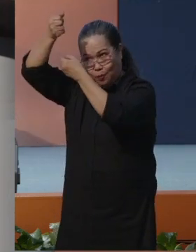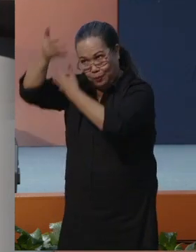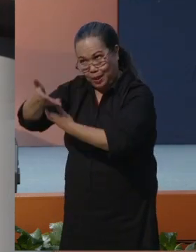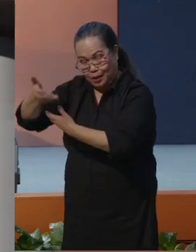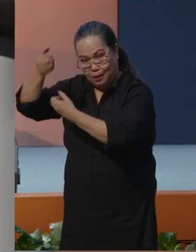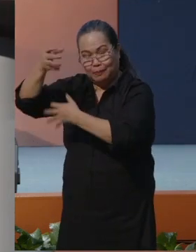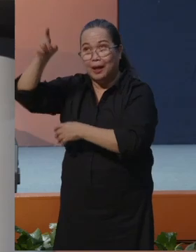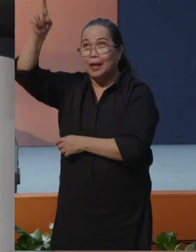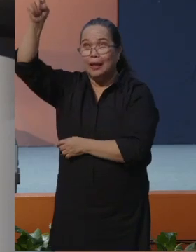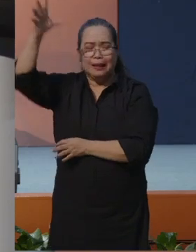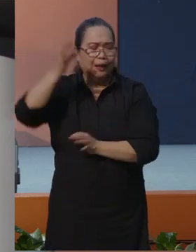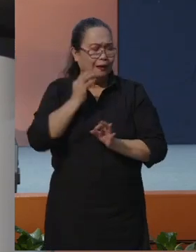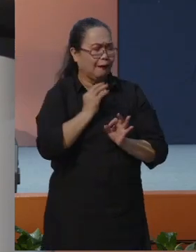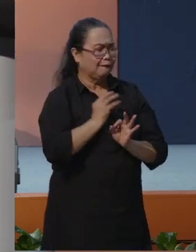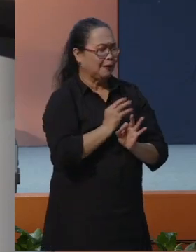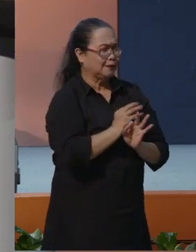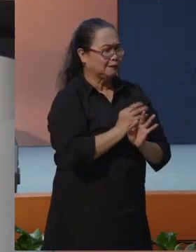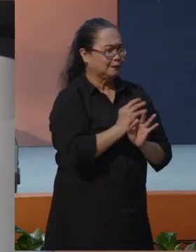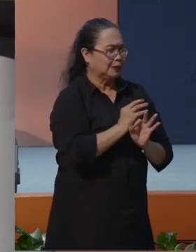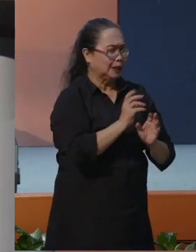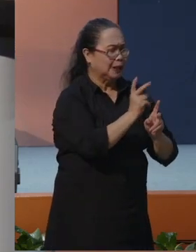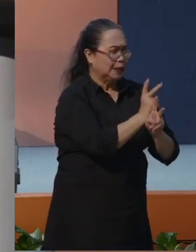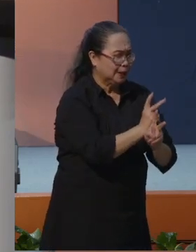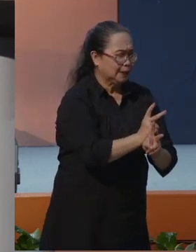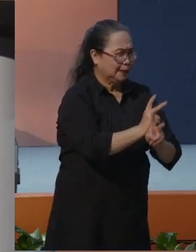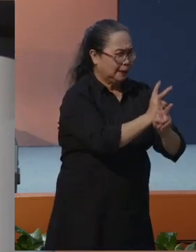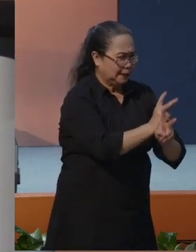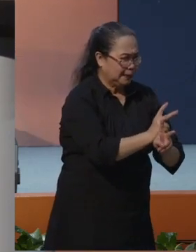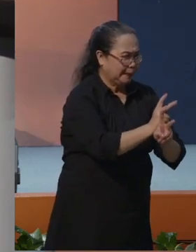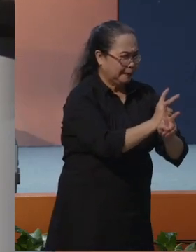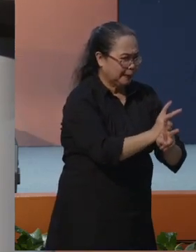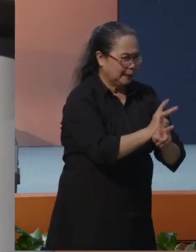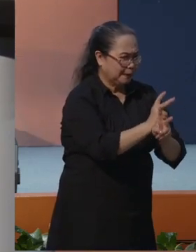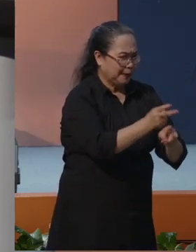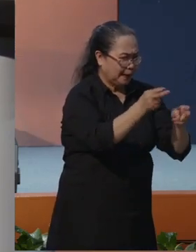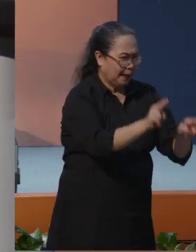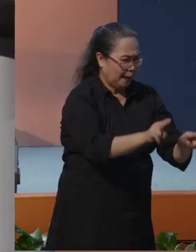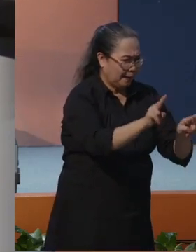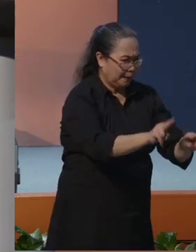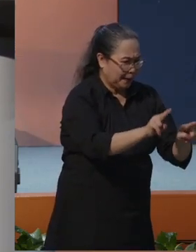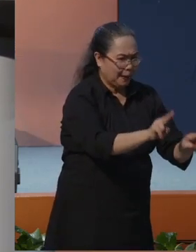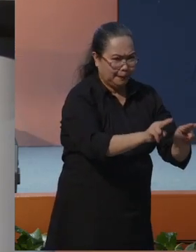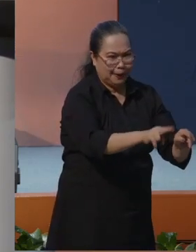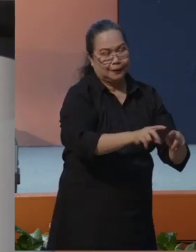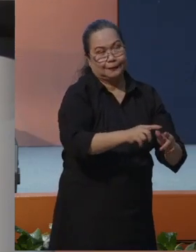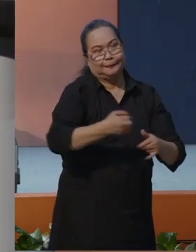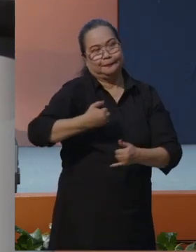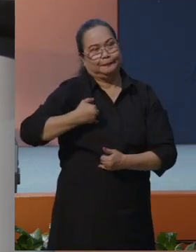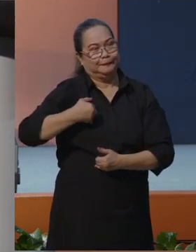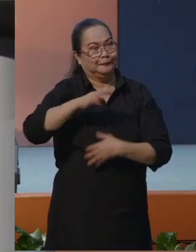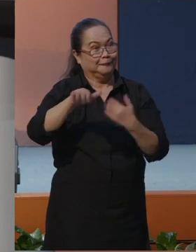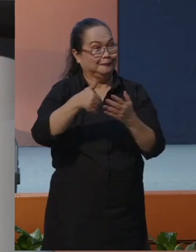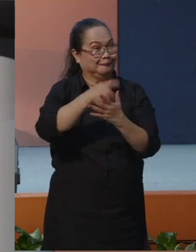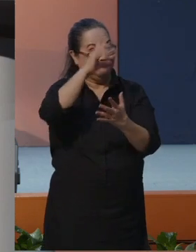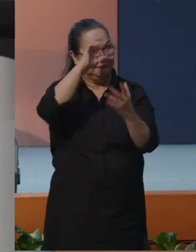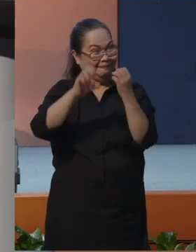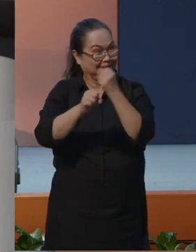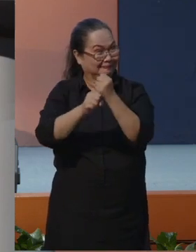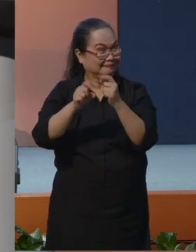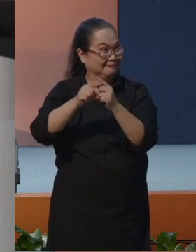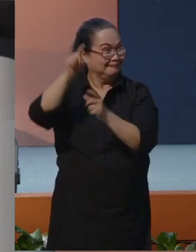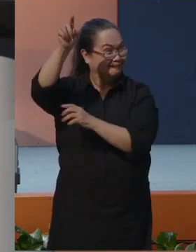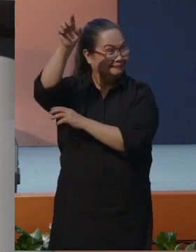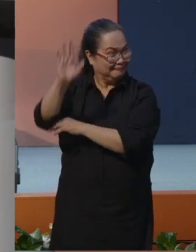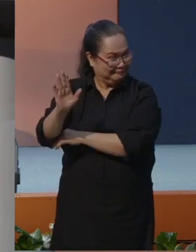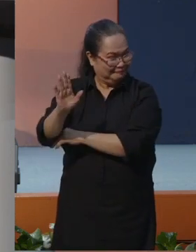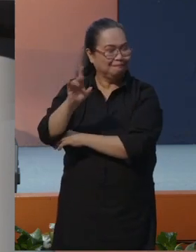ang Diyos, naging masunurin at may pananampalataya ang si Joshua at ang Israel, at dito